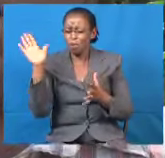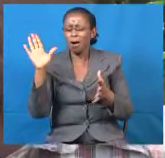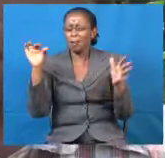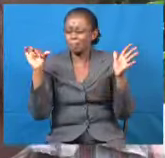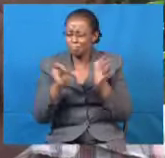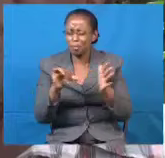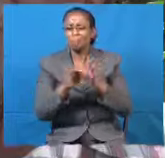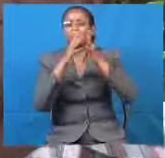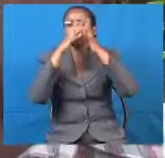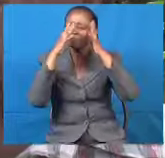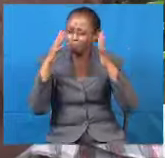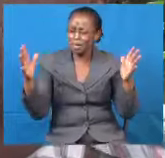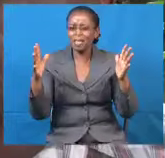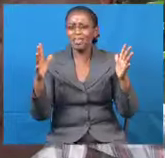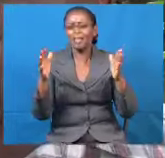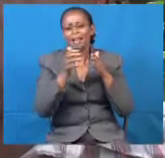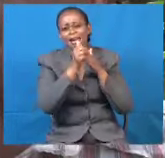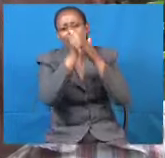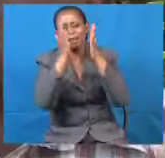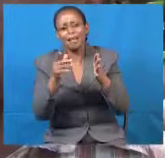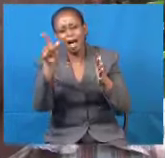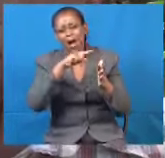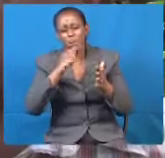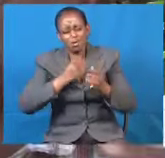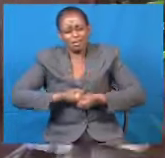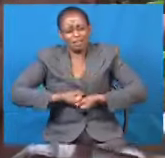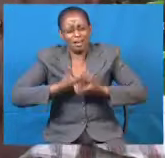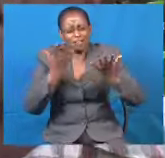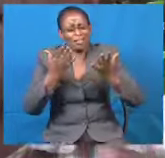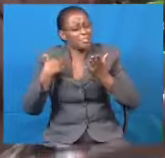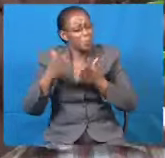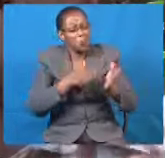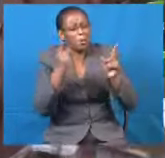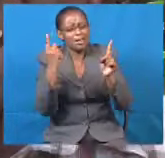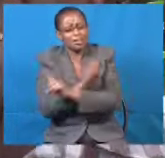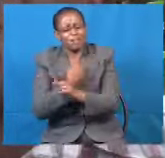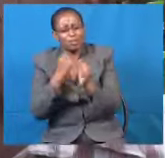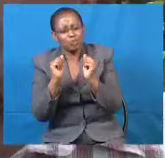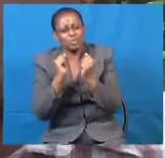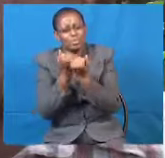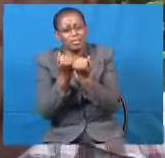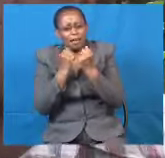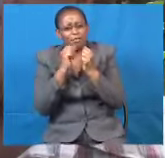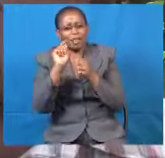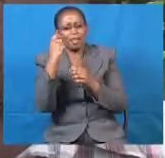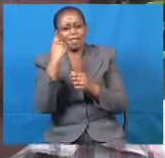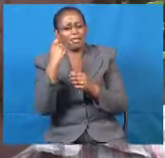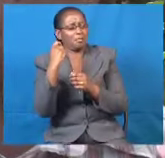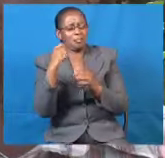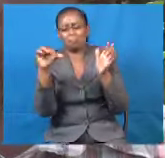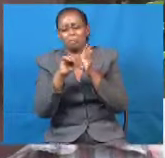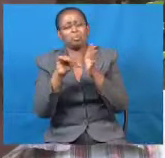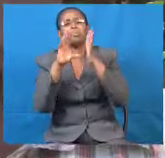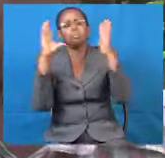sana tulip shida tukata tabu viongozi wetu ambao walit tolea katika harakati Za kukombo taifa hili